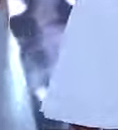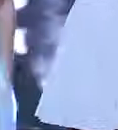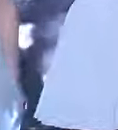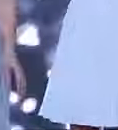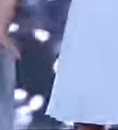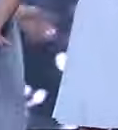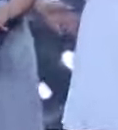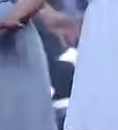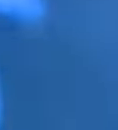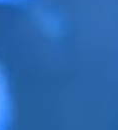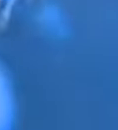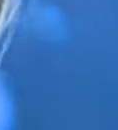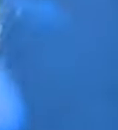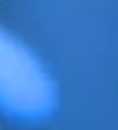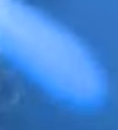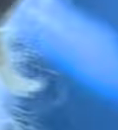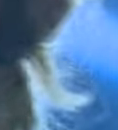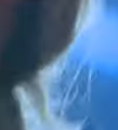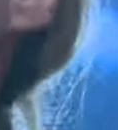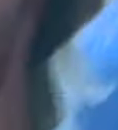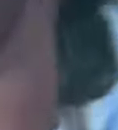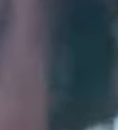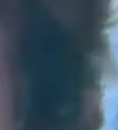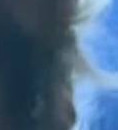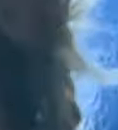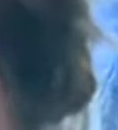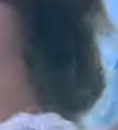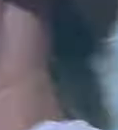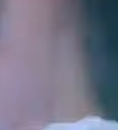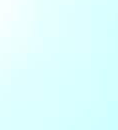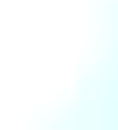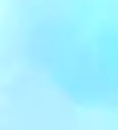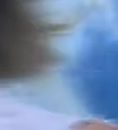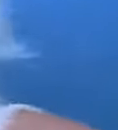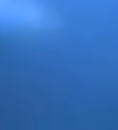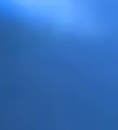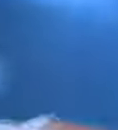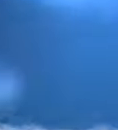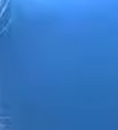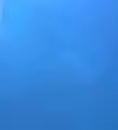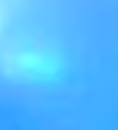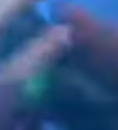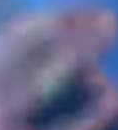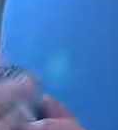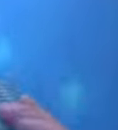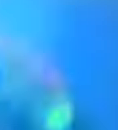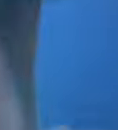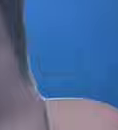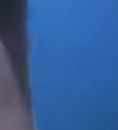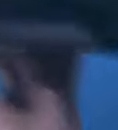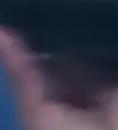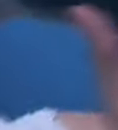miłość. Wystarczy tylko chcieć powitać nowy dzień, nieważne to co było.